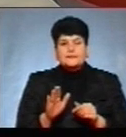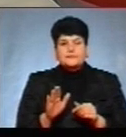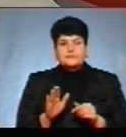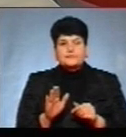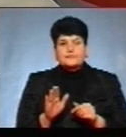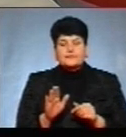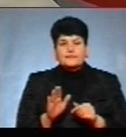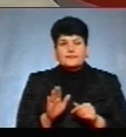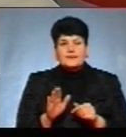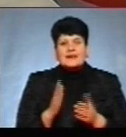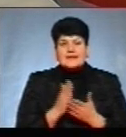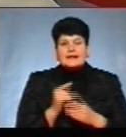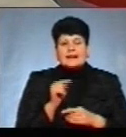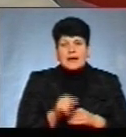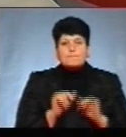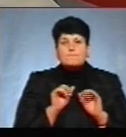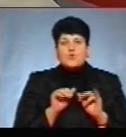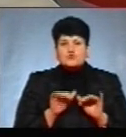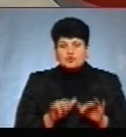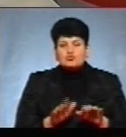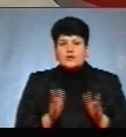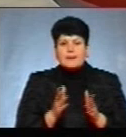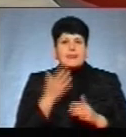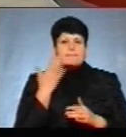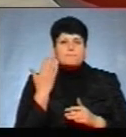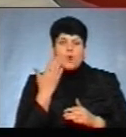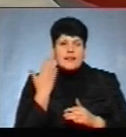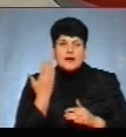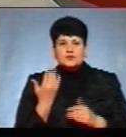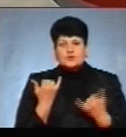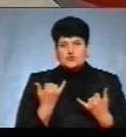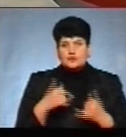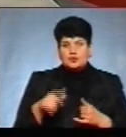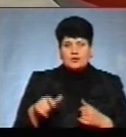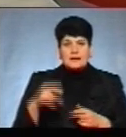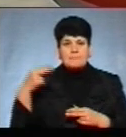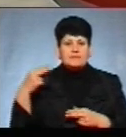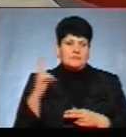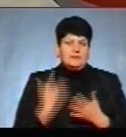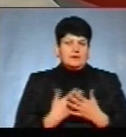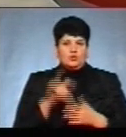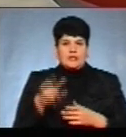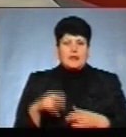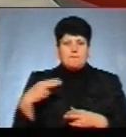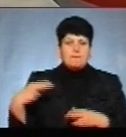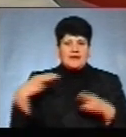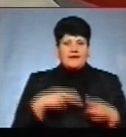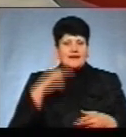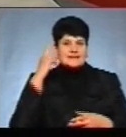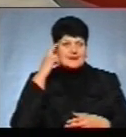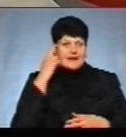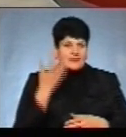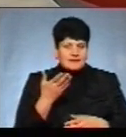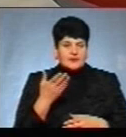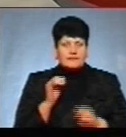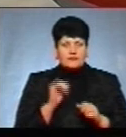це значить, така є процедура, яка буде полегшувати сьогодні пацієнту, який приїхав з Києва, і він може прийти до